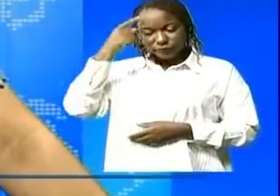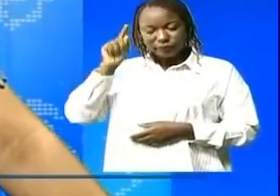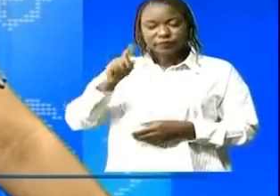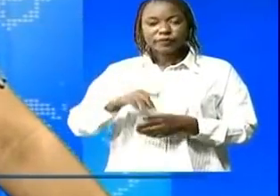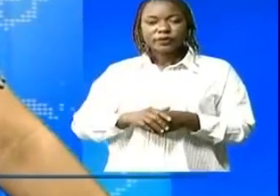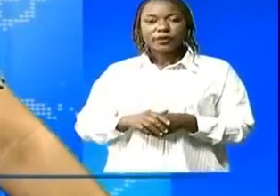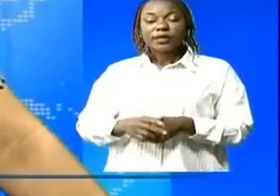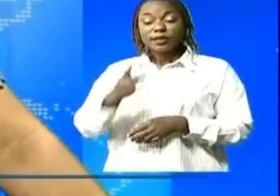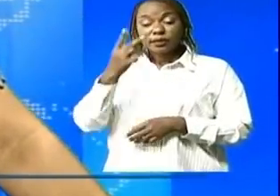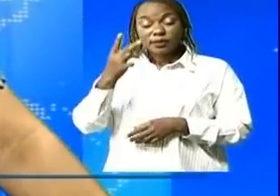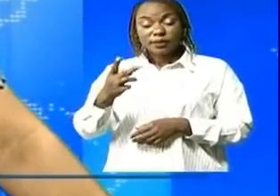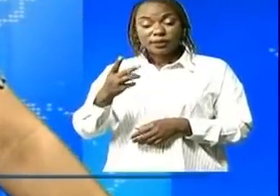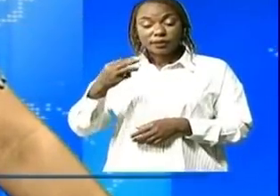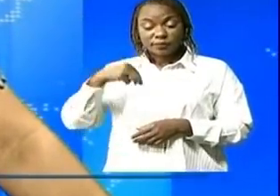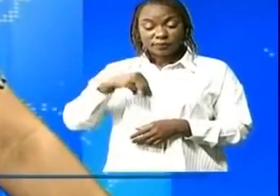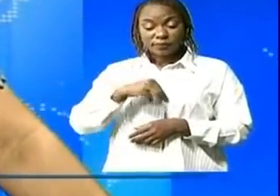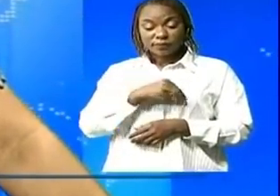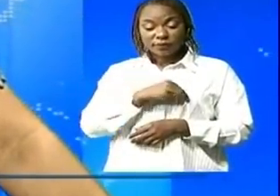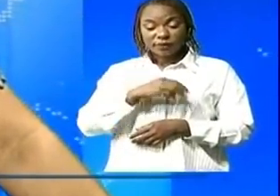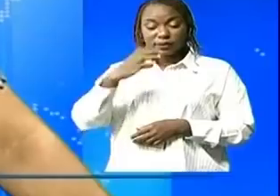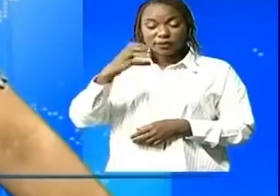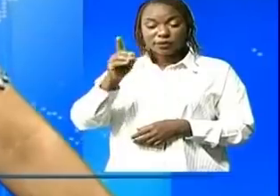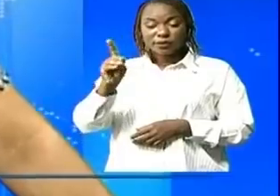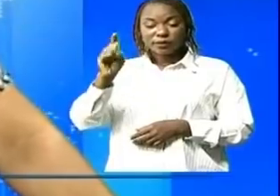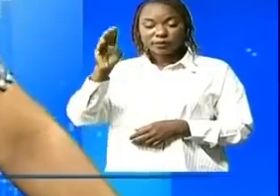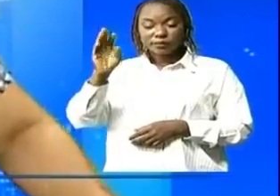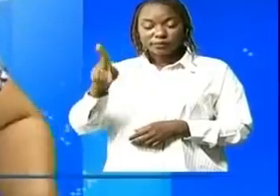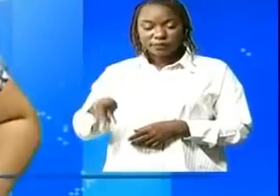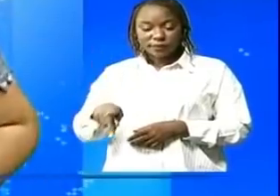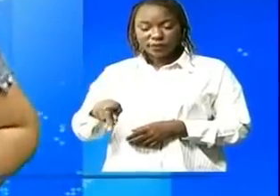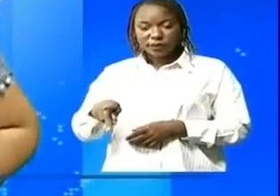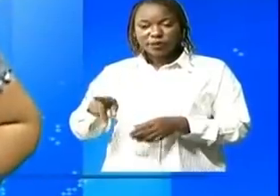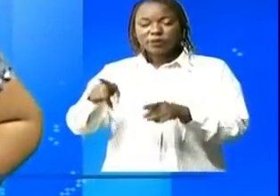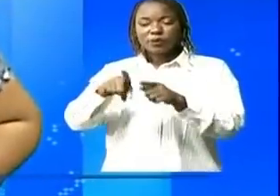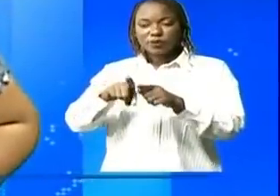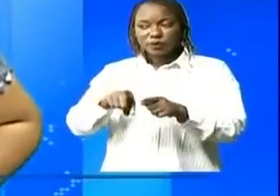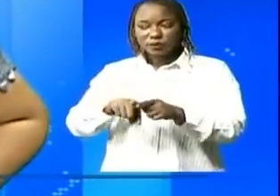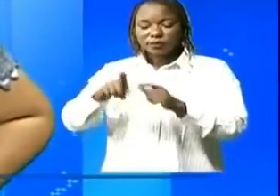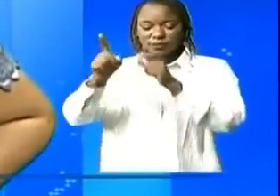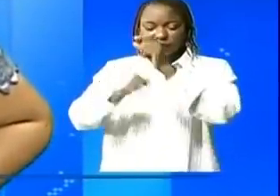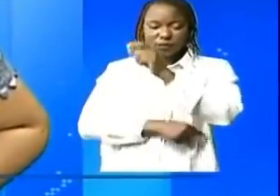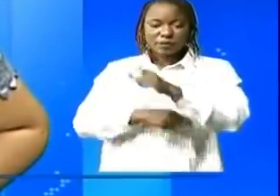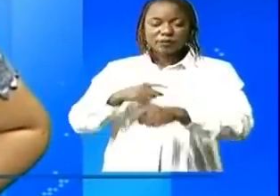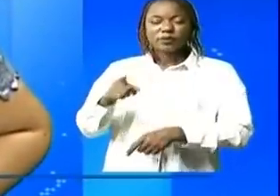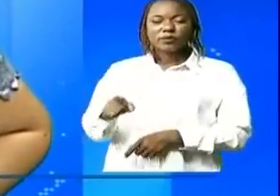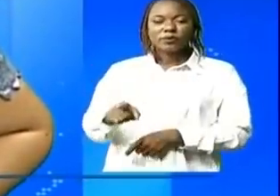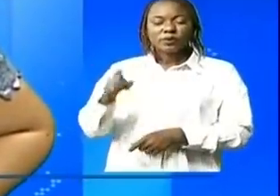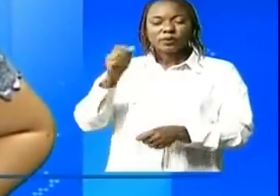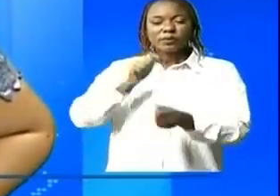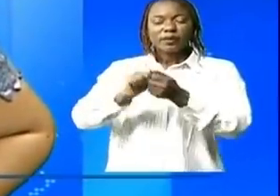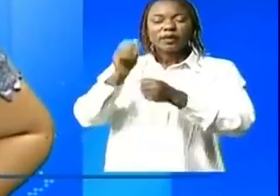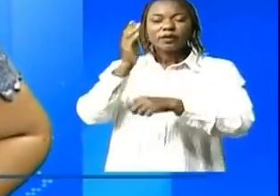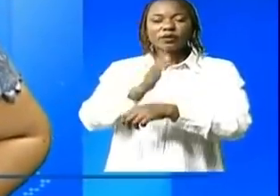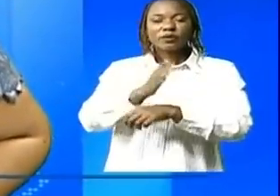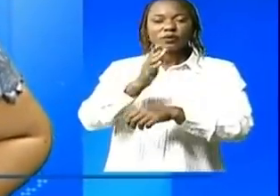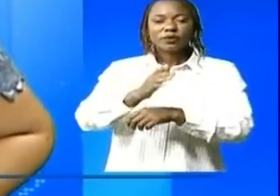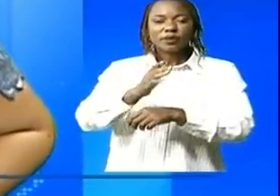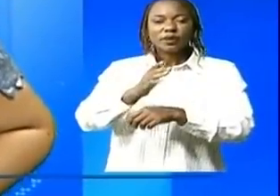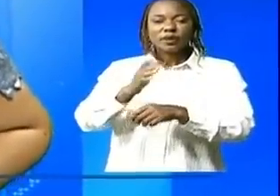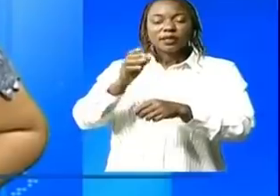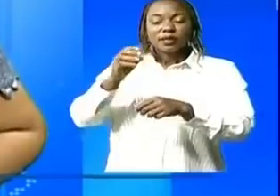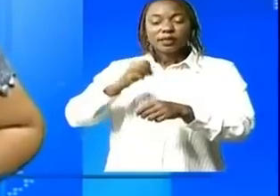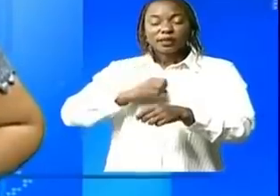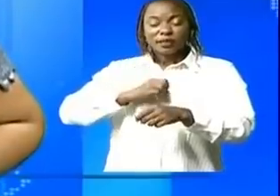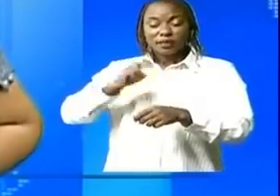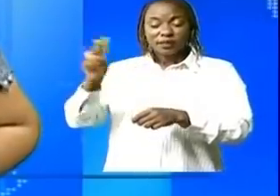Deux membres du CDP ont été visés par cette mesure disciplinaire à l'issue du Conseil national de discipline de l'UDPS